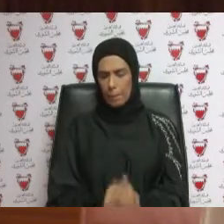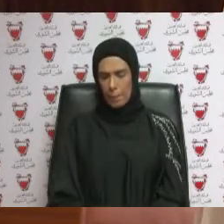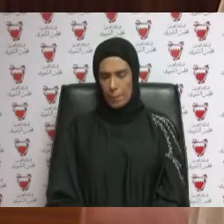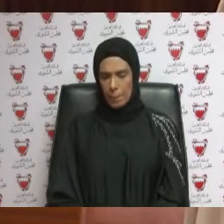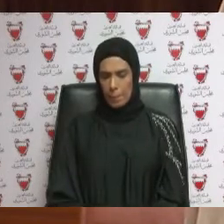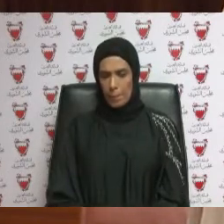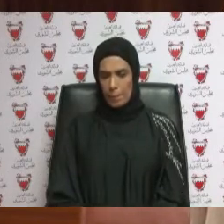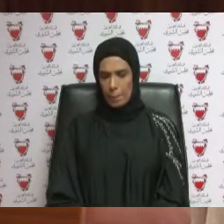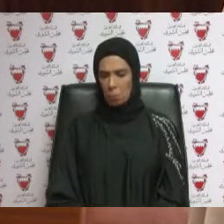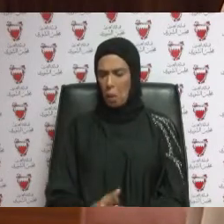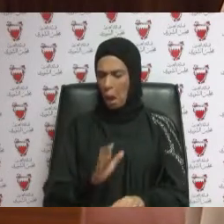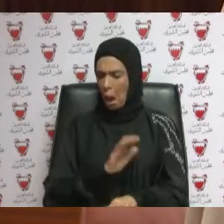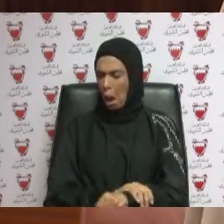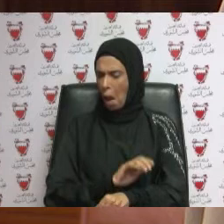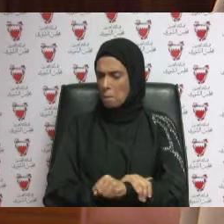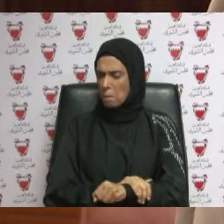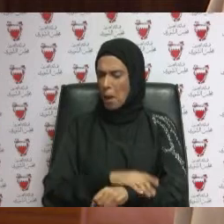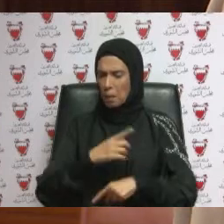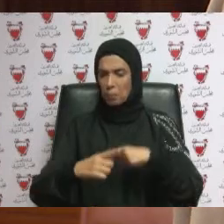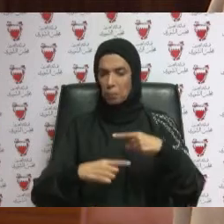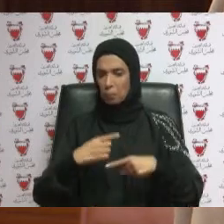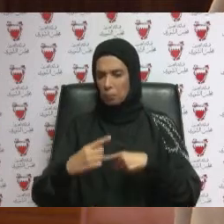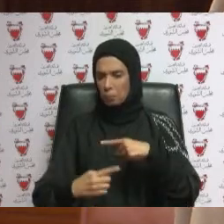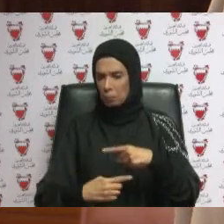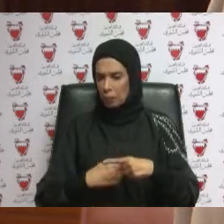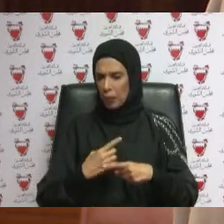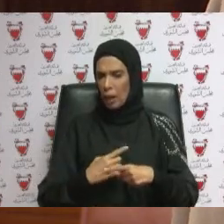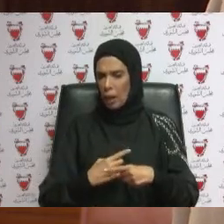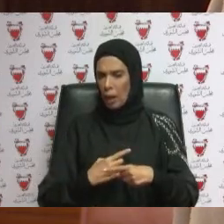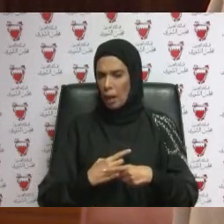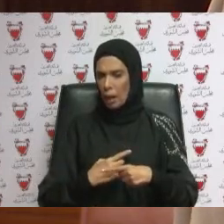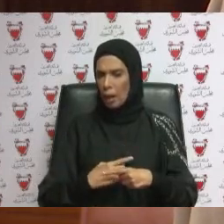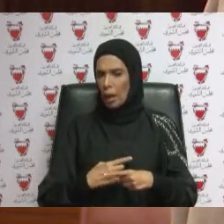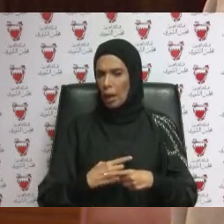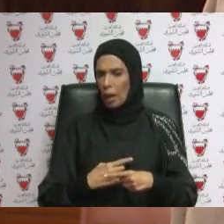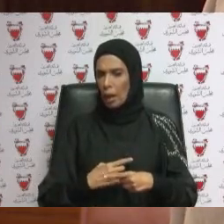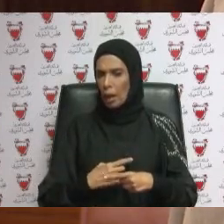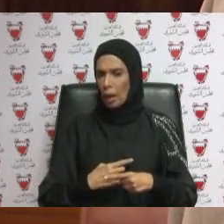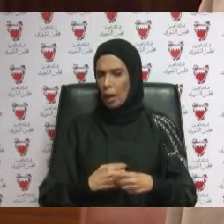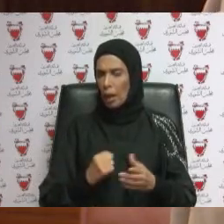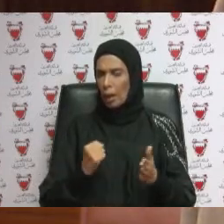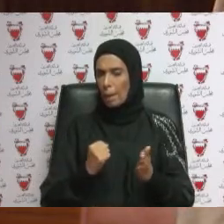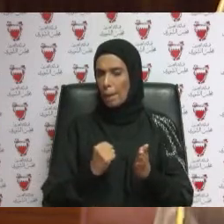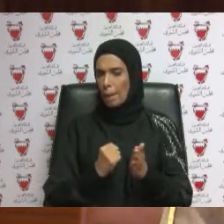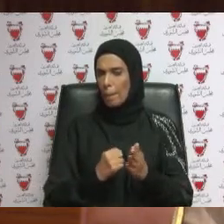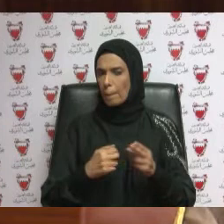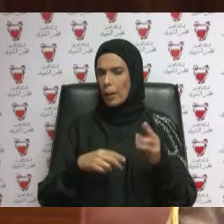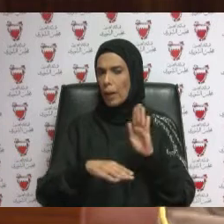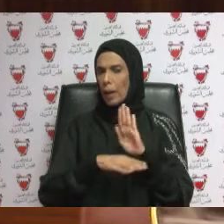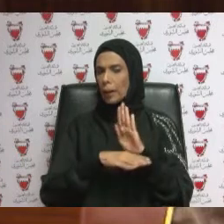يعني بيجتهد في العصول على هذه التراخيص حتى يسجل هذا العقد،